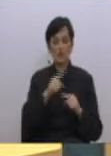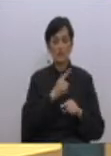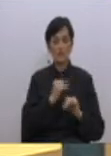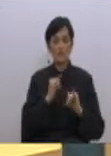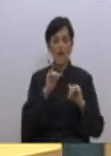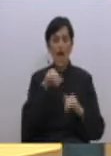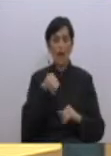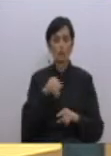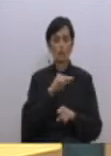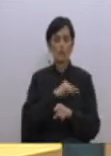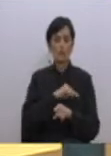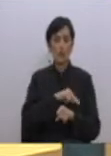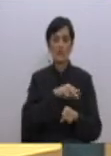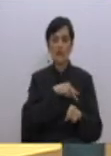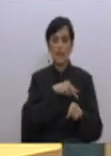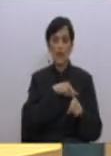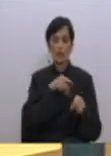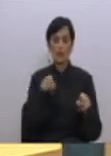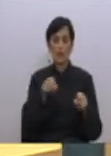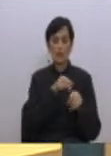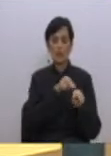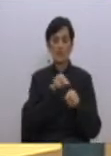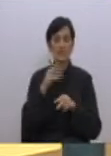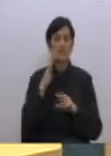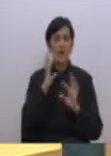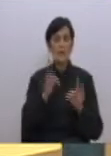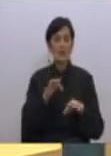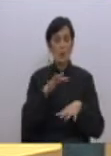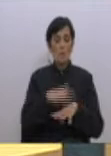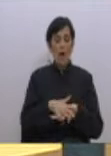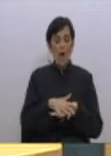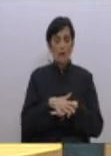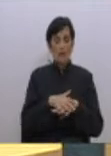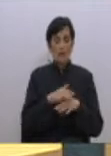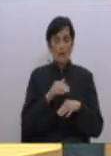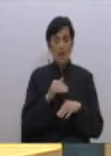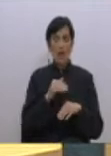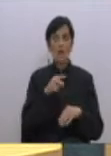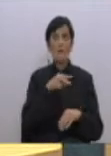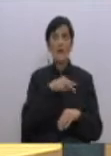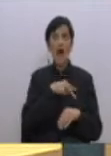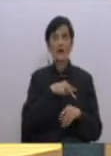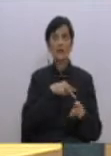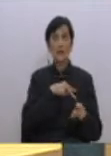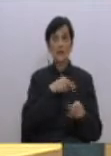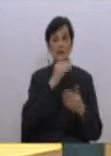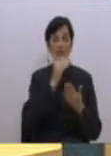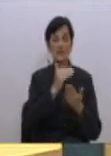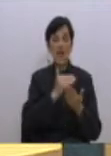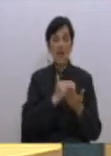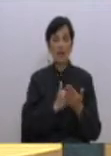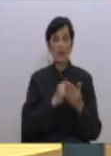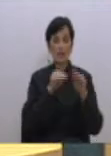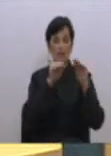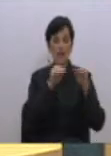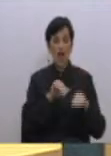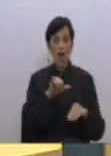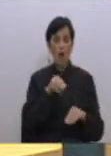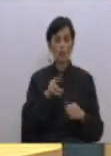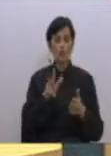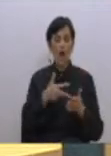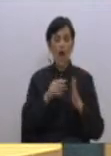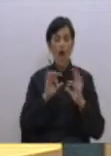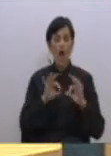აუდიტის სამსახურისა და საპარლამენტო ზედამხედველობის სამართლებრივი ბაზა. Კერძოდ, პარლამენტის რეგლამენტში გაეწერა აუდიტის